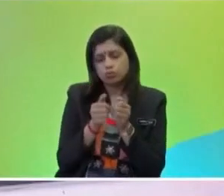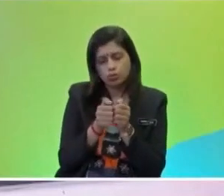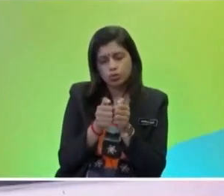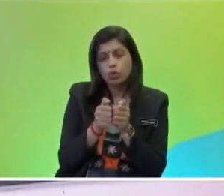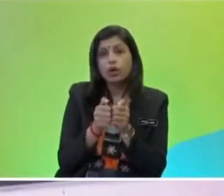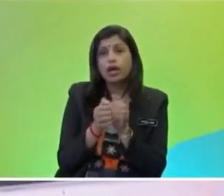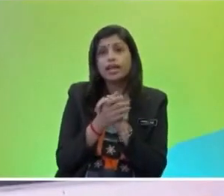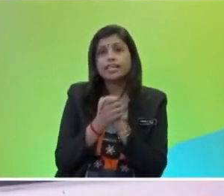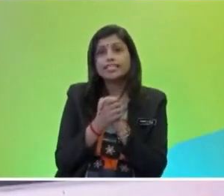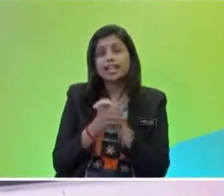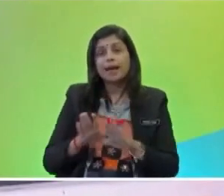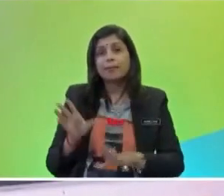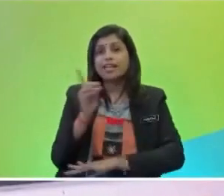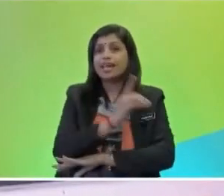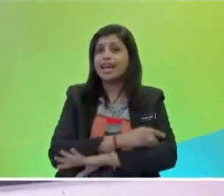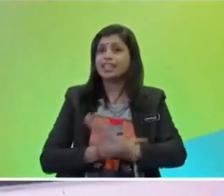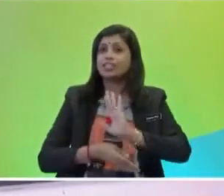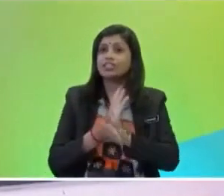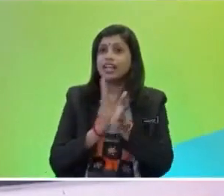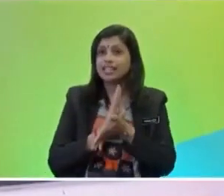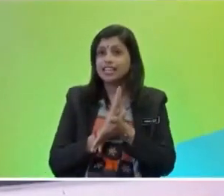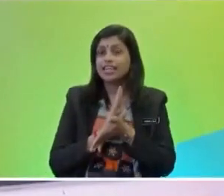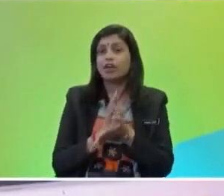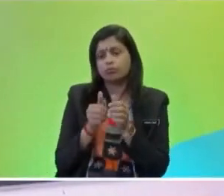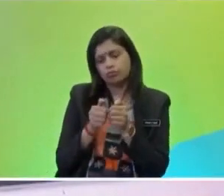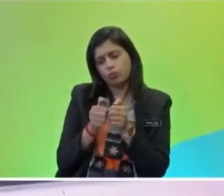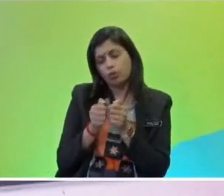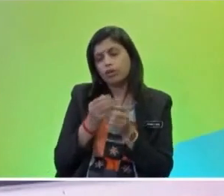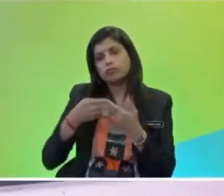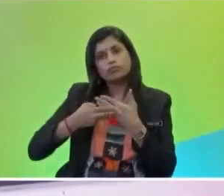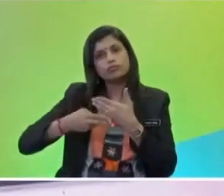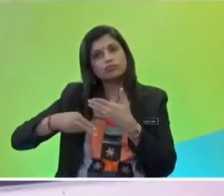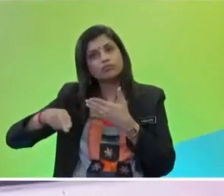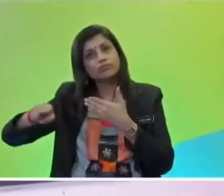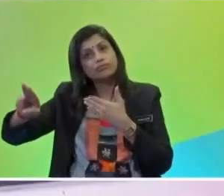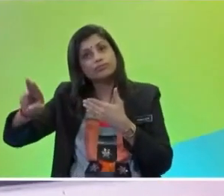terima kasih kepada kita. Yeah. Itu adalah satu tanda menghargai mereka. Ya. Yeah.